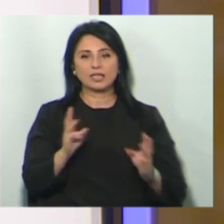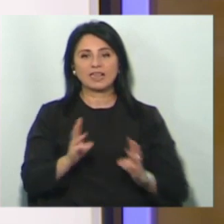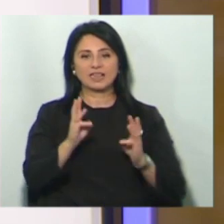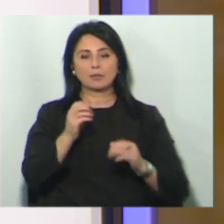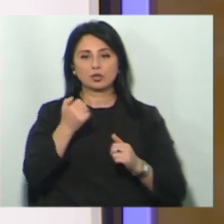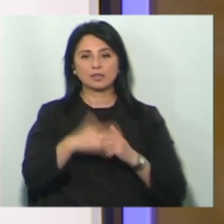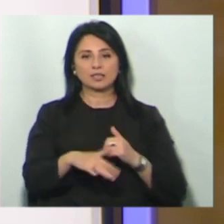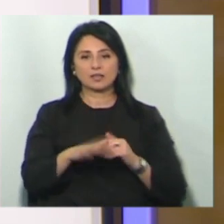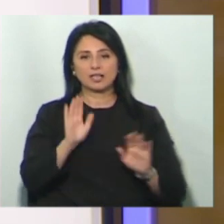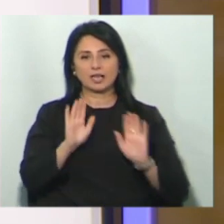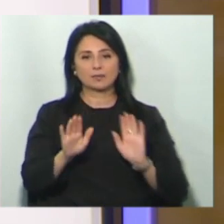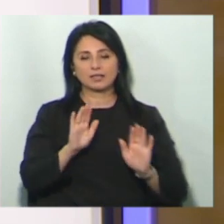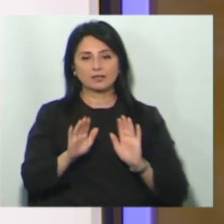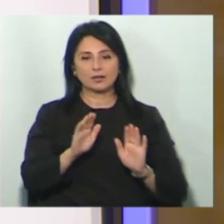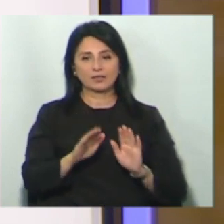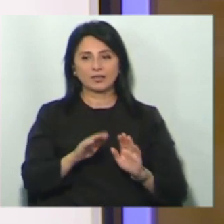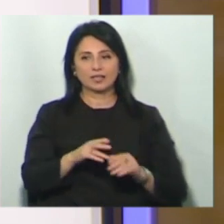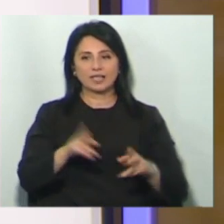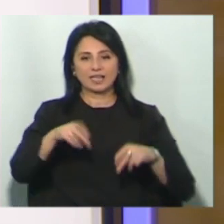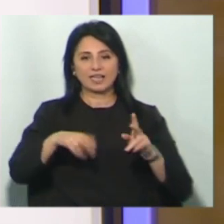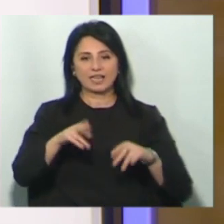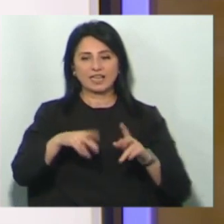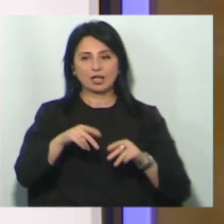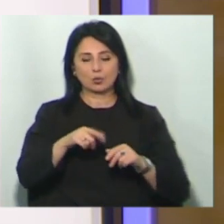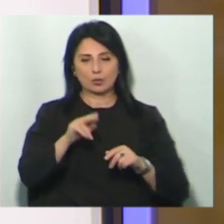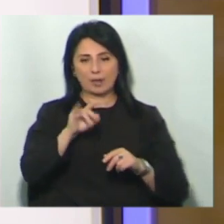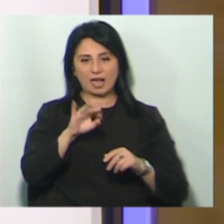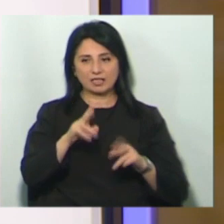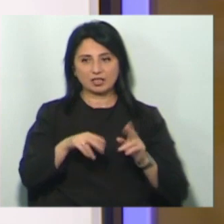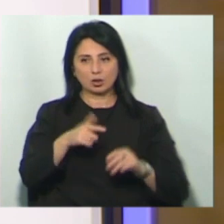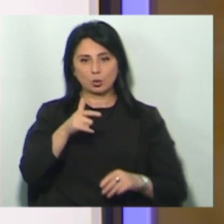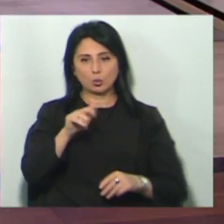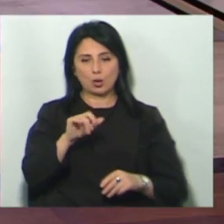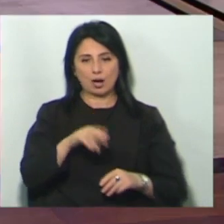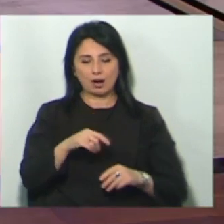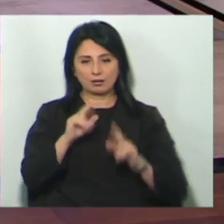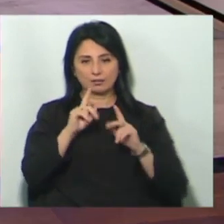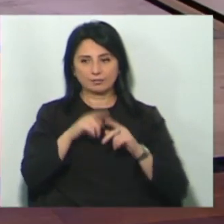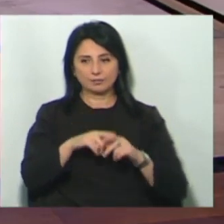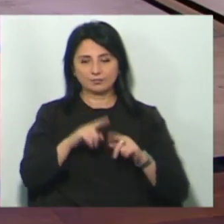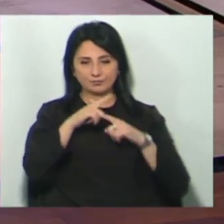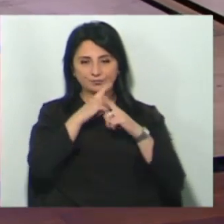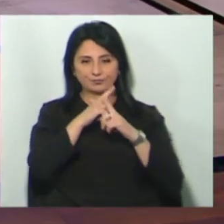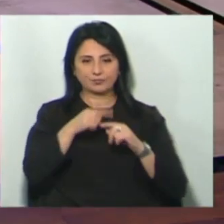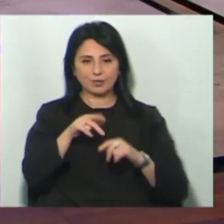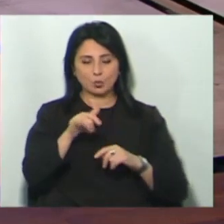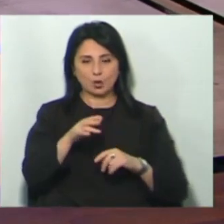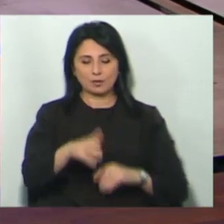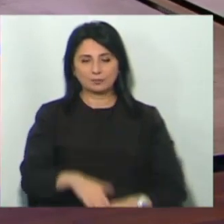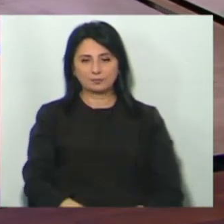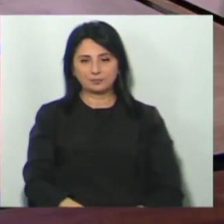დამწრობის ცენტრის ხელმძღვანელი, ქირურგი, პლასტიკოსი ქირურგი გუგა ქაშიპაძე. Გუგა, დილამშვიდობისა.